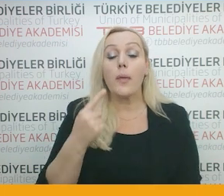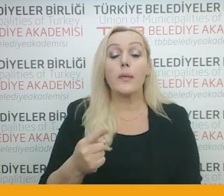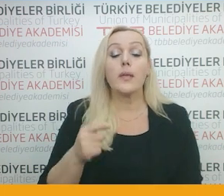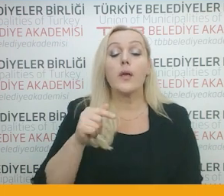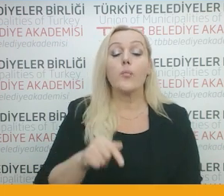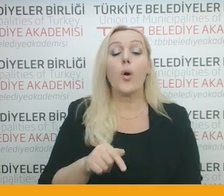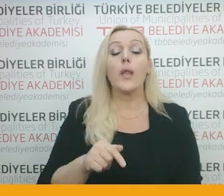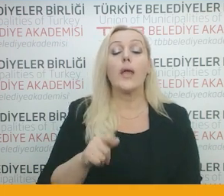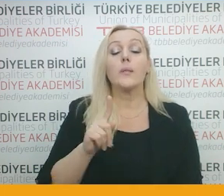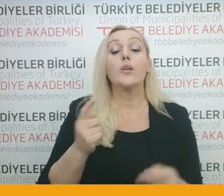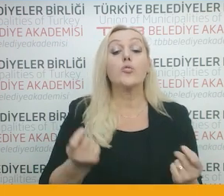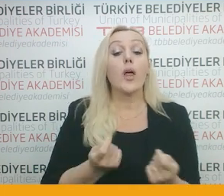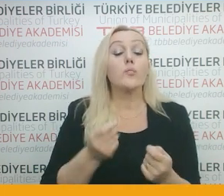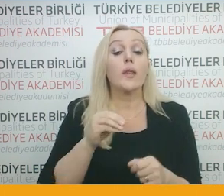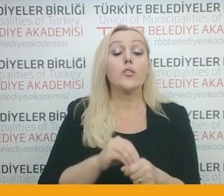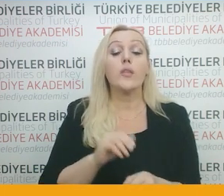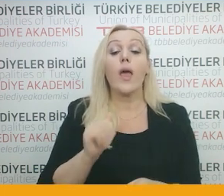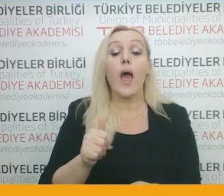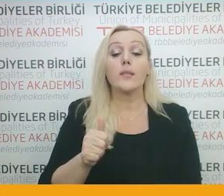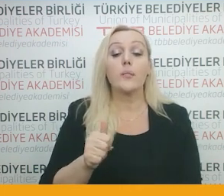bir döngünün içerisindeyiz